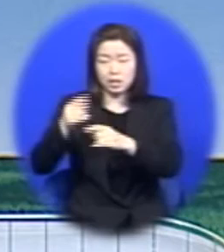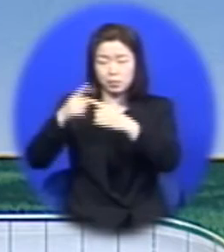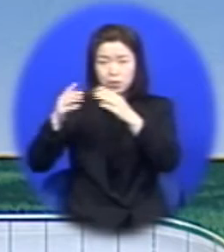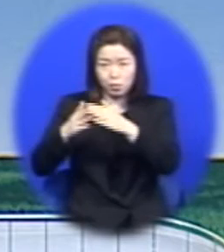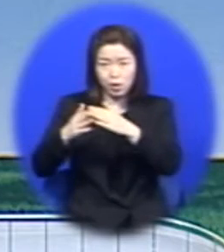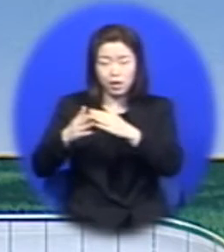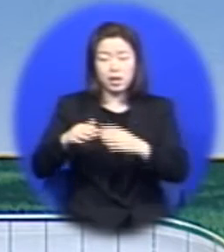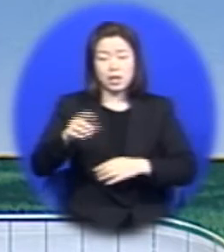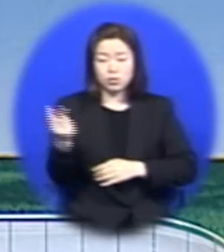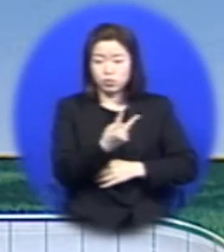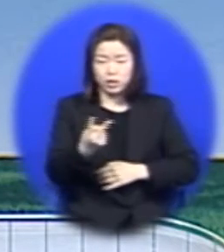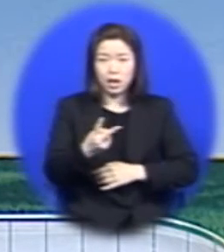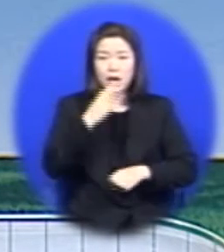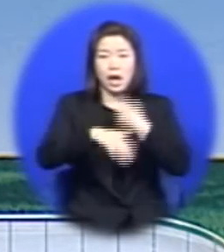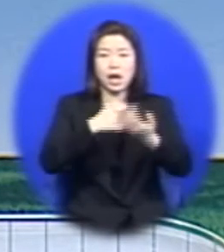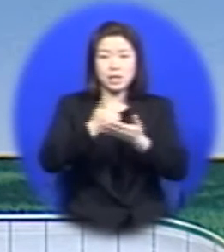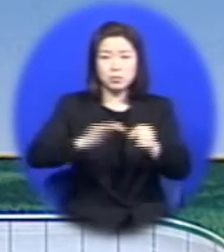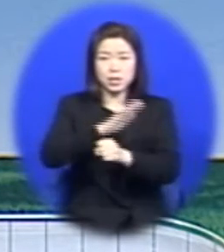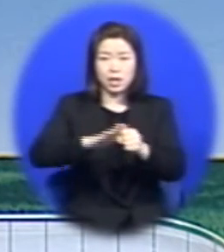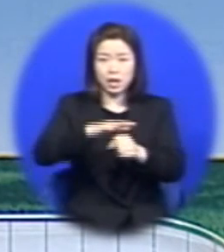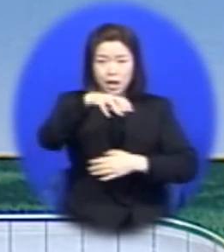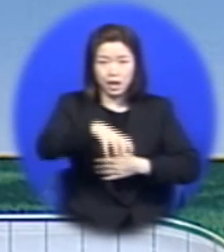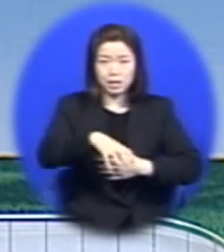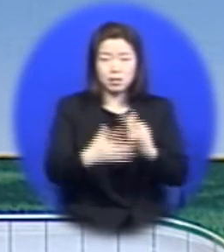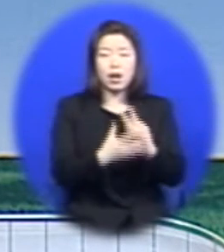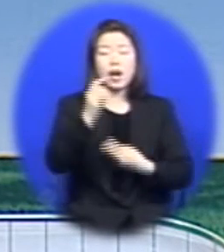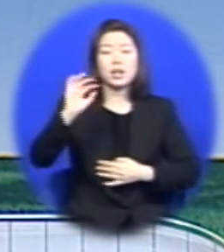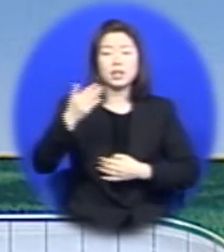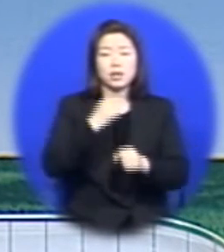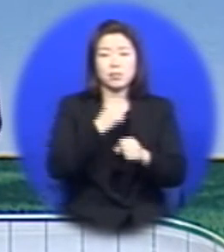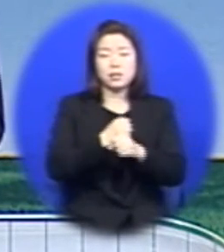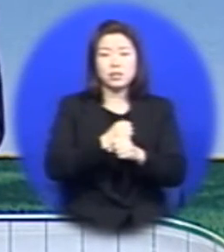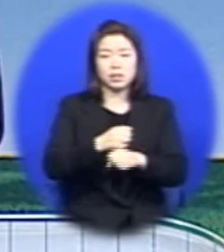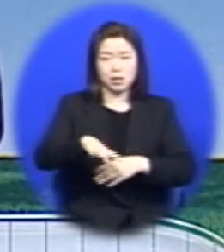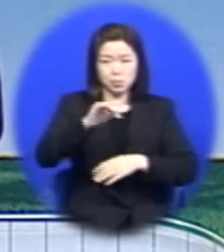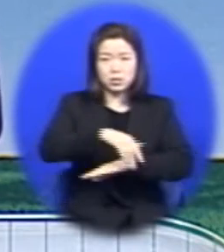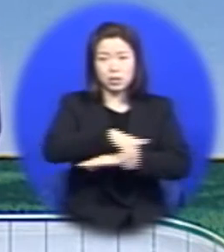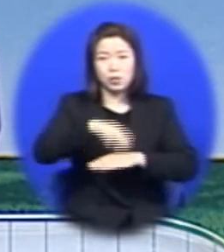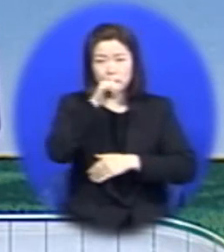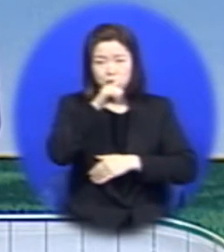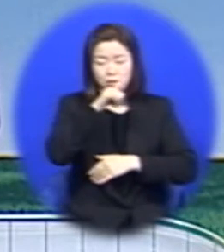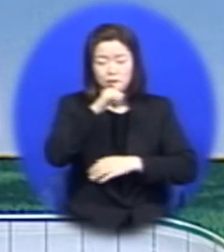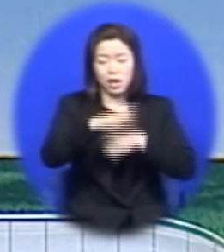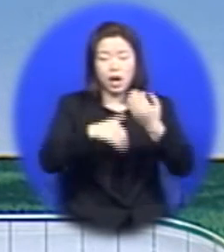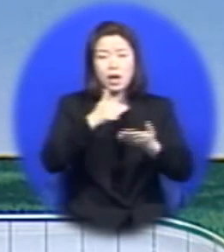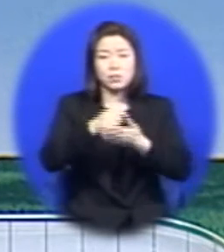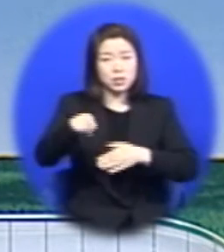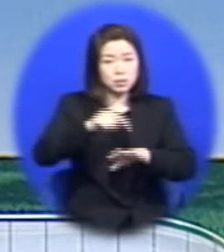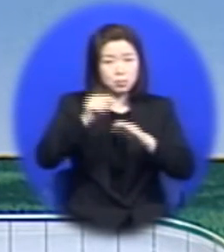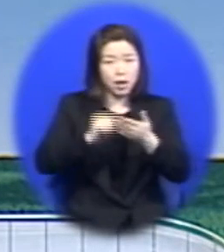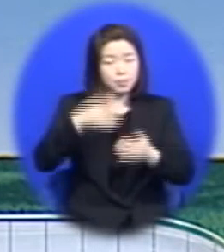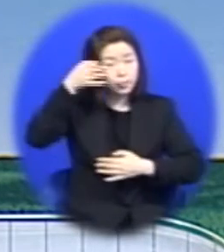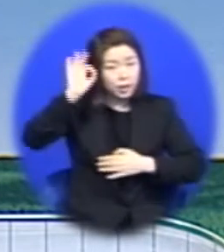하나님의 사랑 안에서 하나되게 만드시는 하나님의 계획. 사도 바울이 하나님의 그 마음을 깨닫고 그가